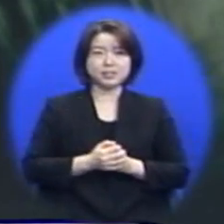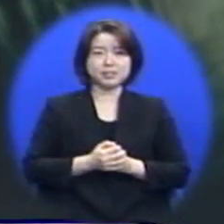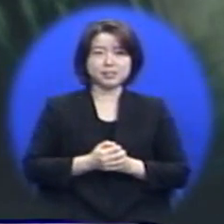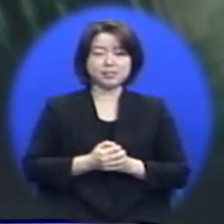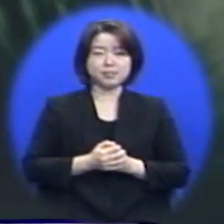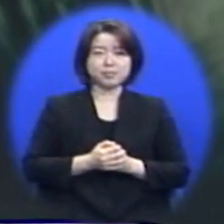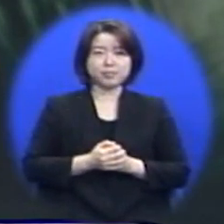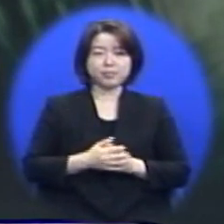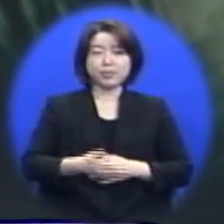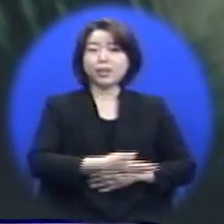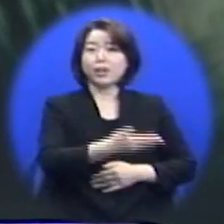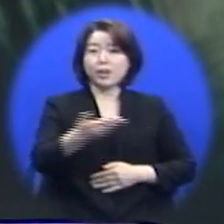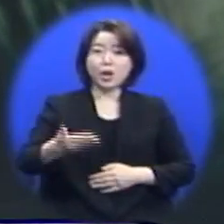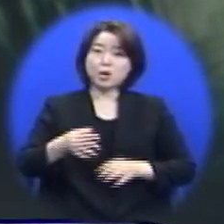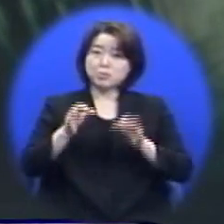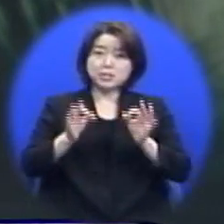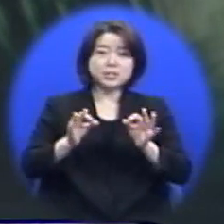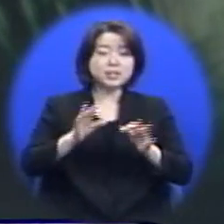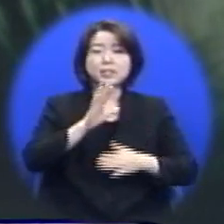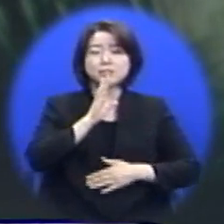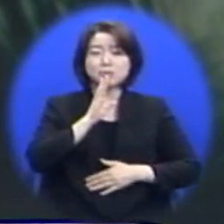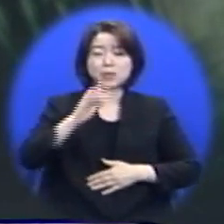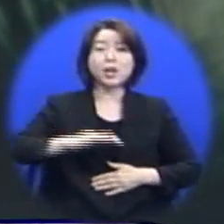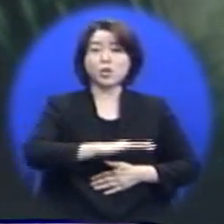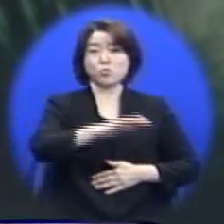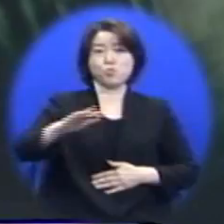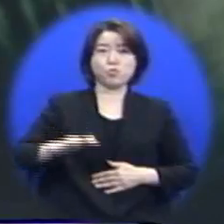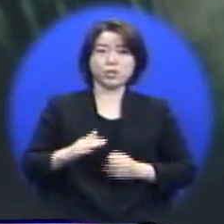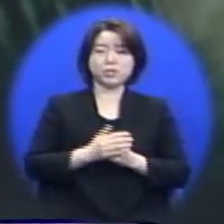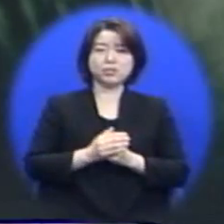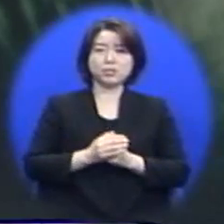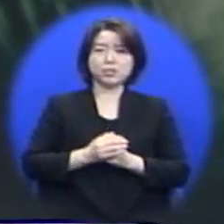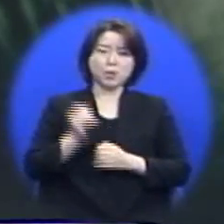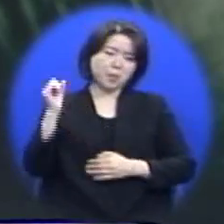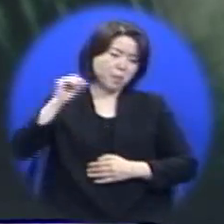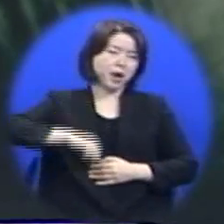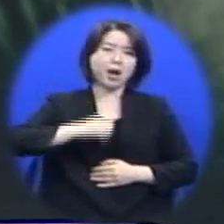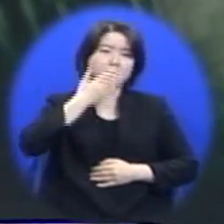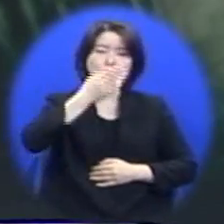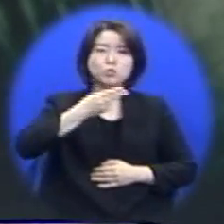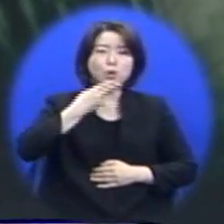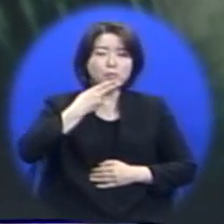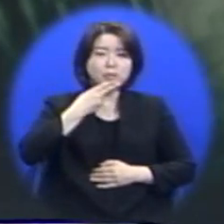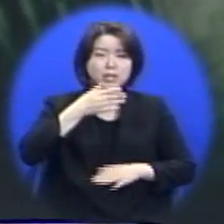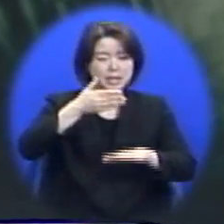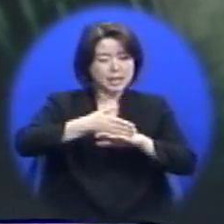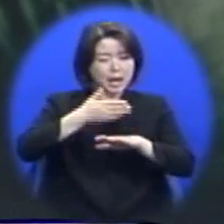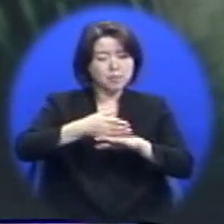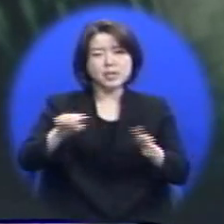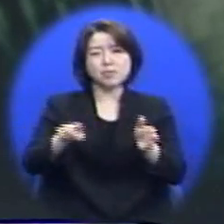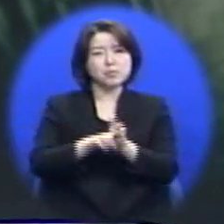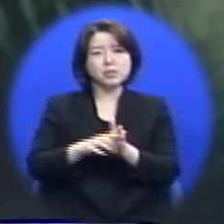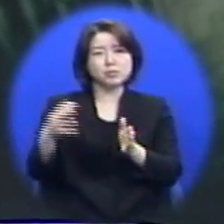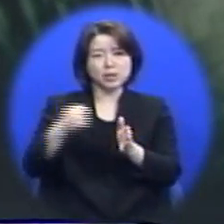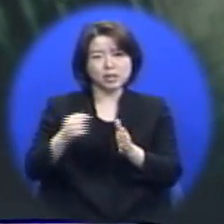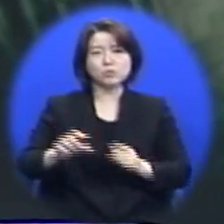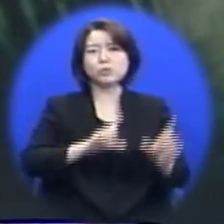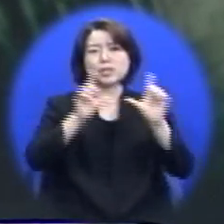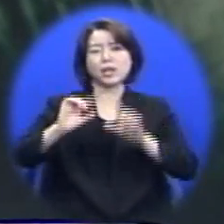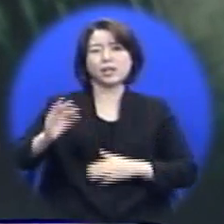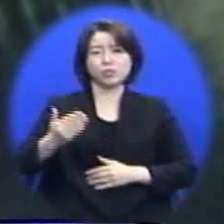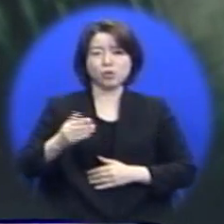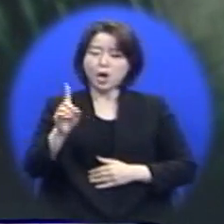여러분, 이제는 정말 우리는 거역할 수 없는 감사의 믿음으로 살아요. 무슨 일을